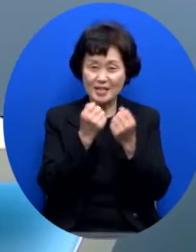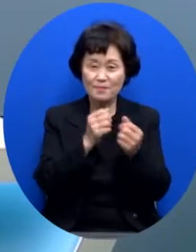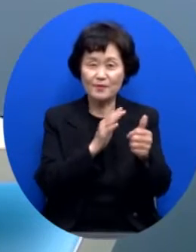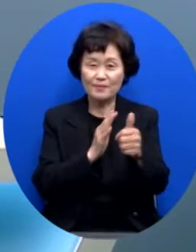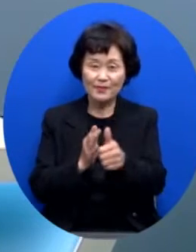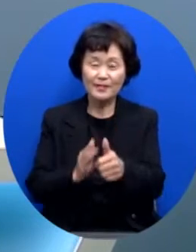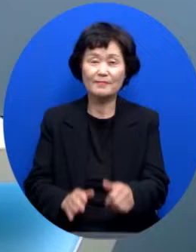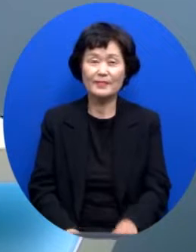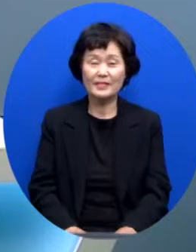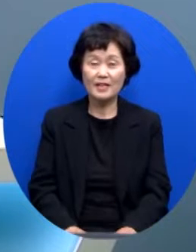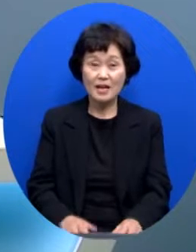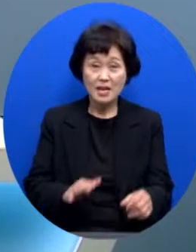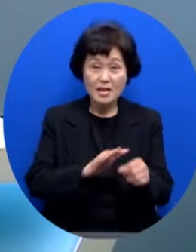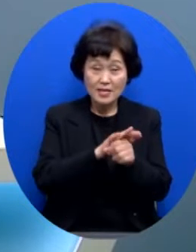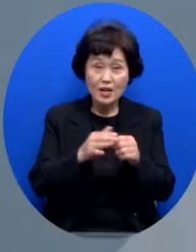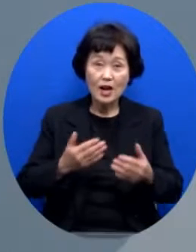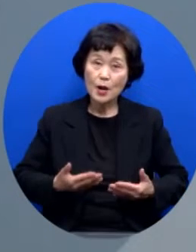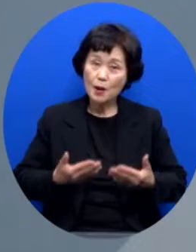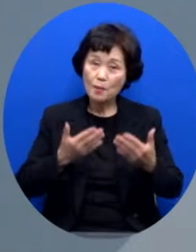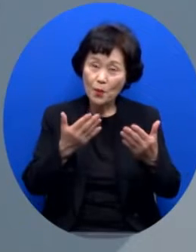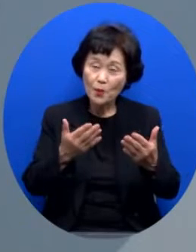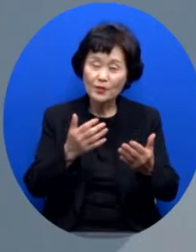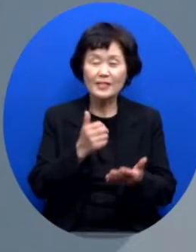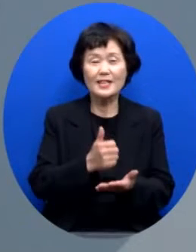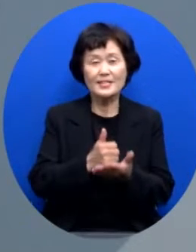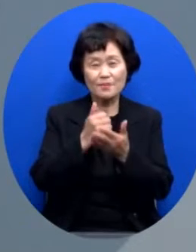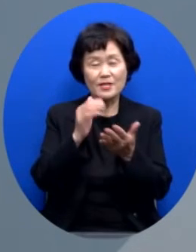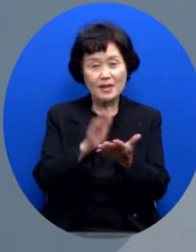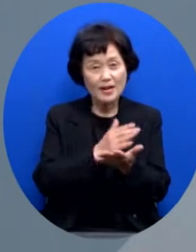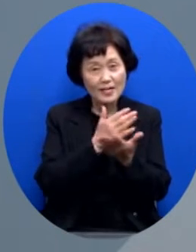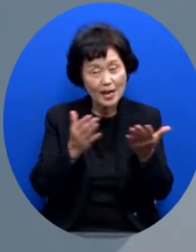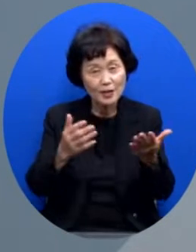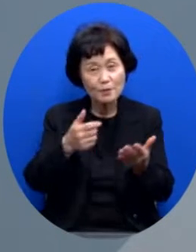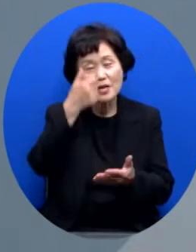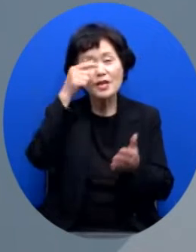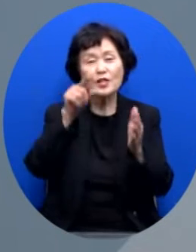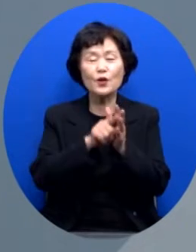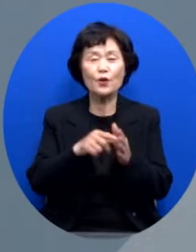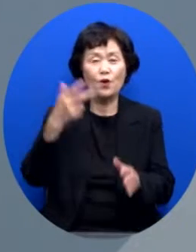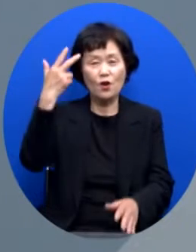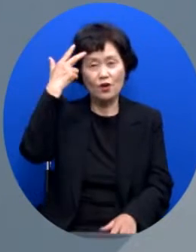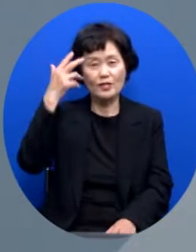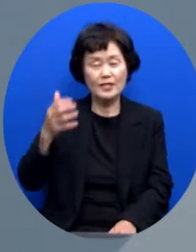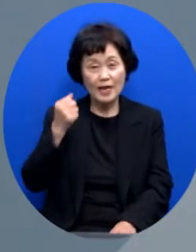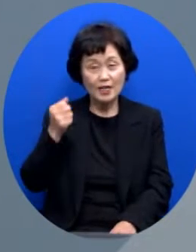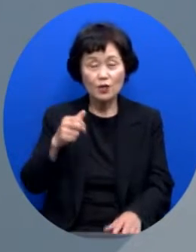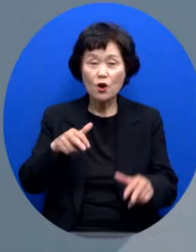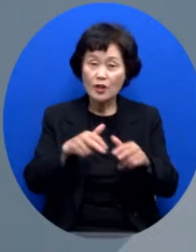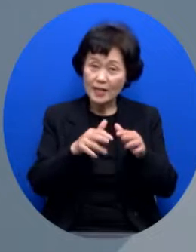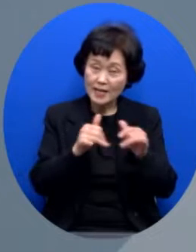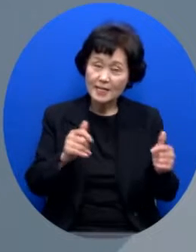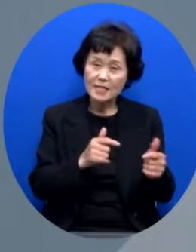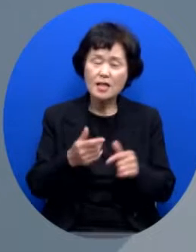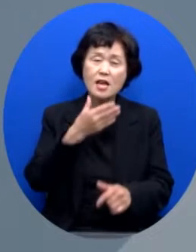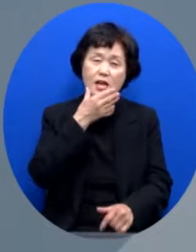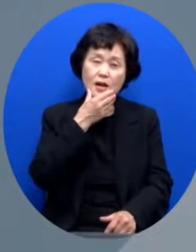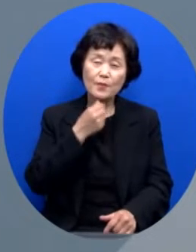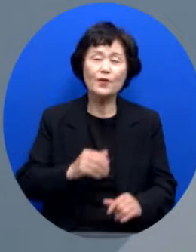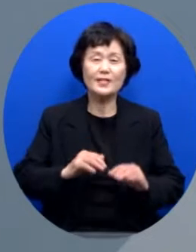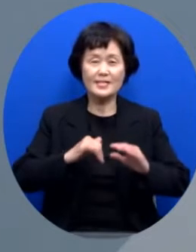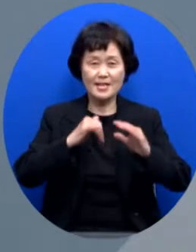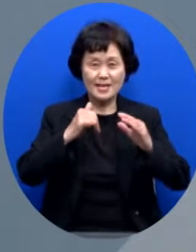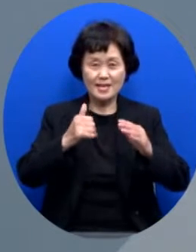실로암 선교회는 사랑과 봉사, 섬김과 나눔의 기독교 정신으로 장애인이 행복한 세상을 만들기 위해서